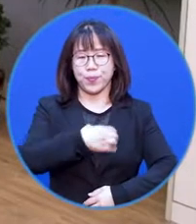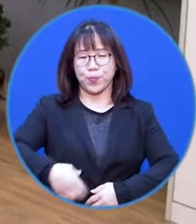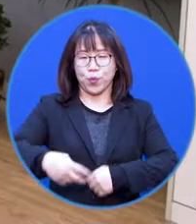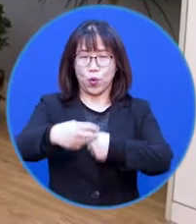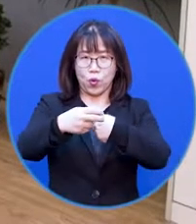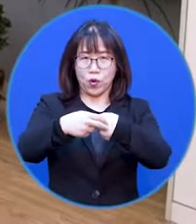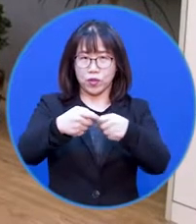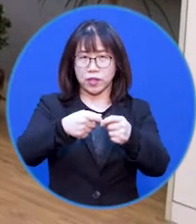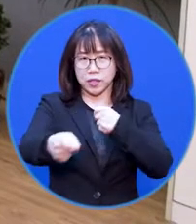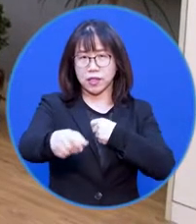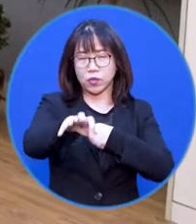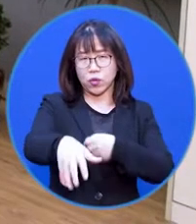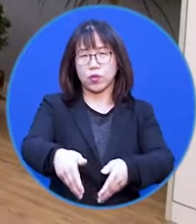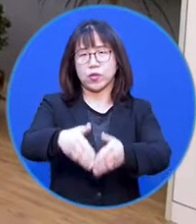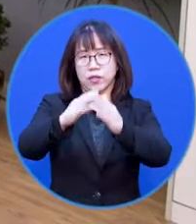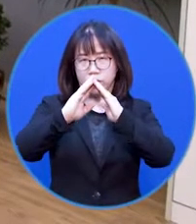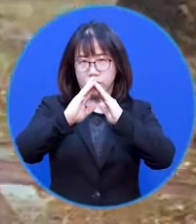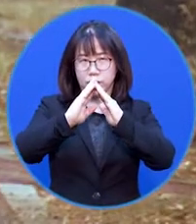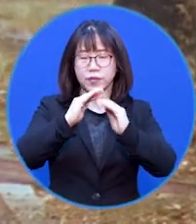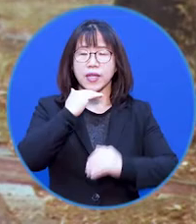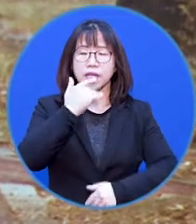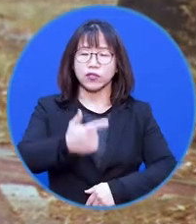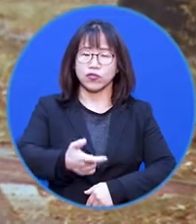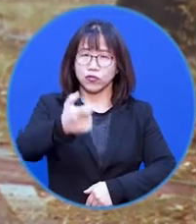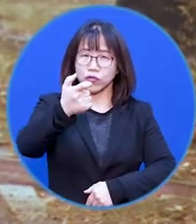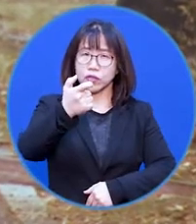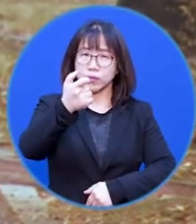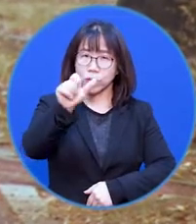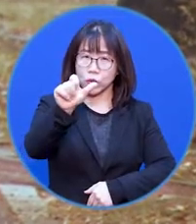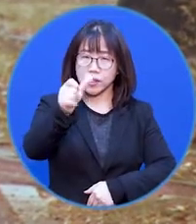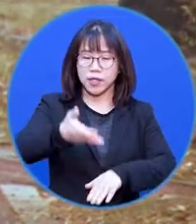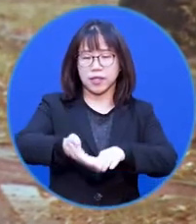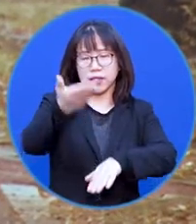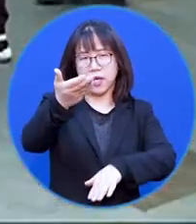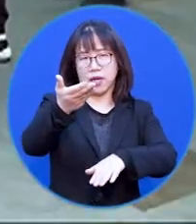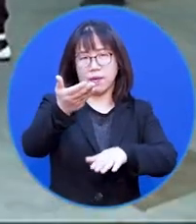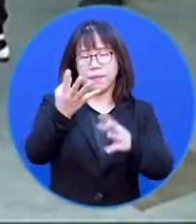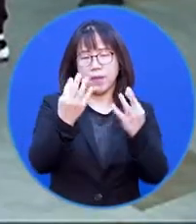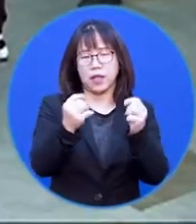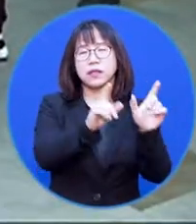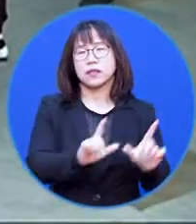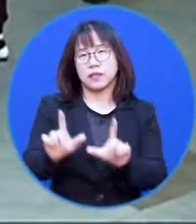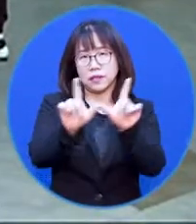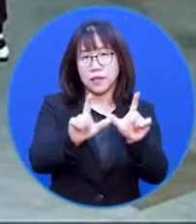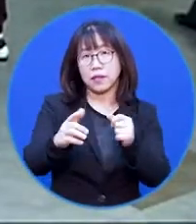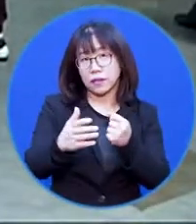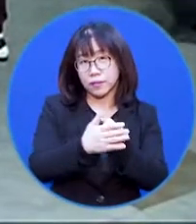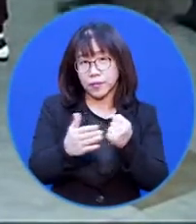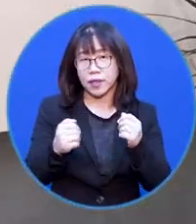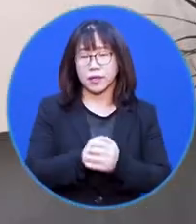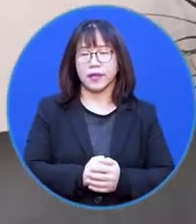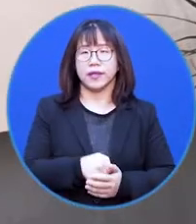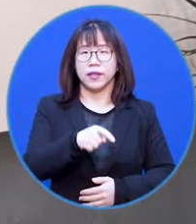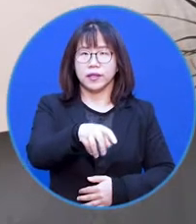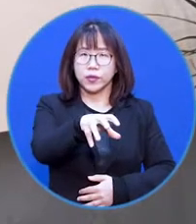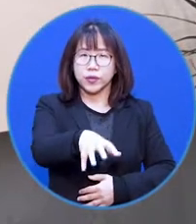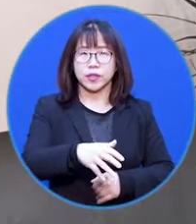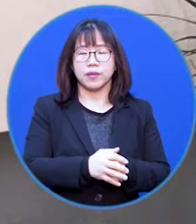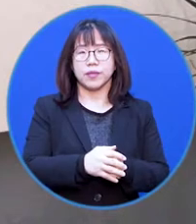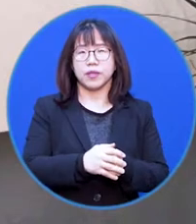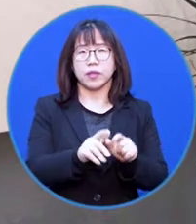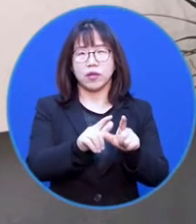열고 운영에 들어갔습니다. 65세 이상 인구 비율이 높은 인근 지역의 특성상